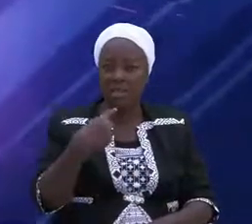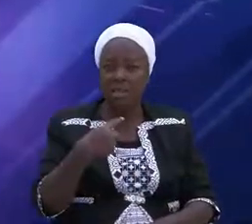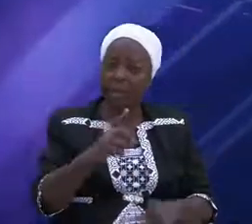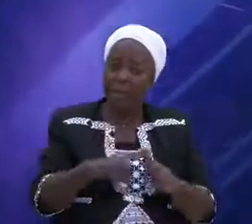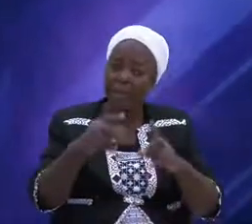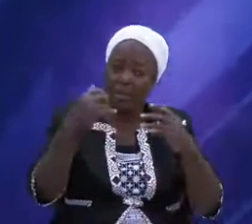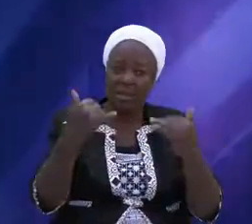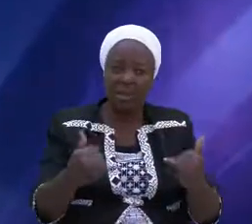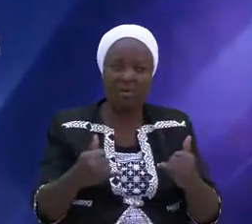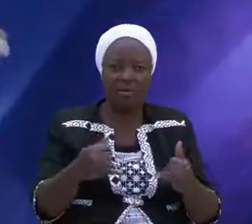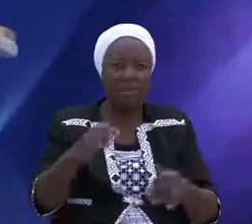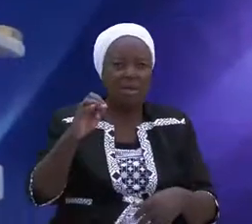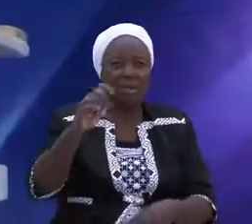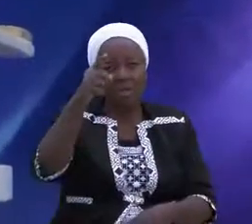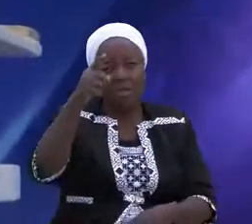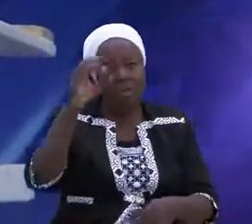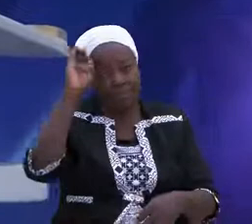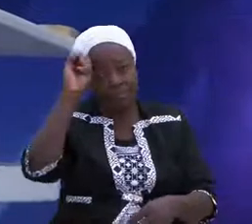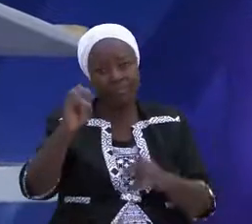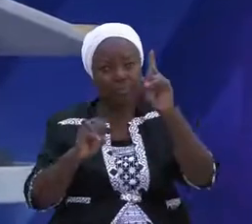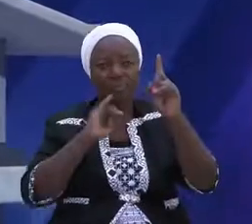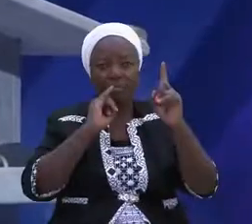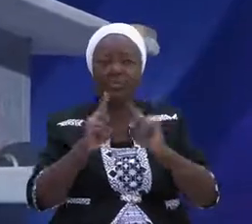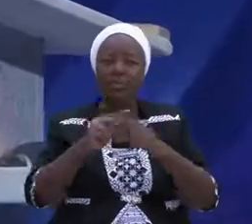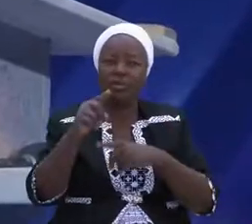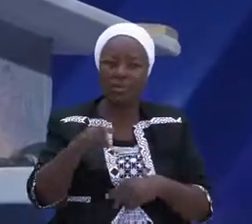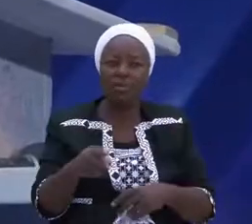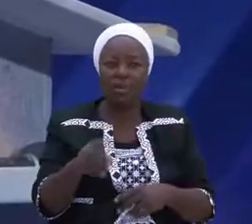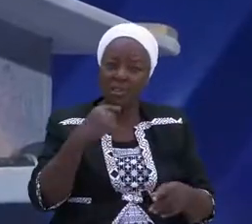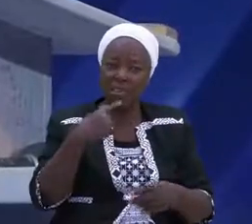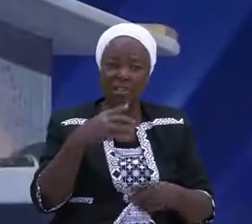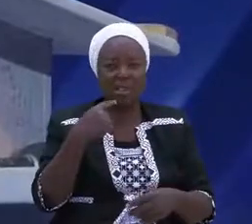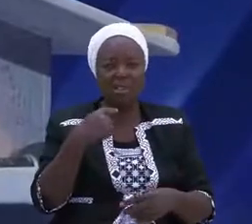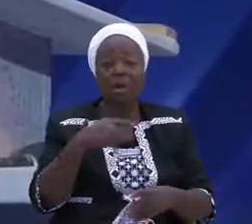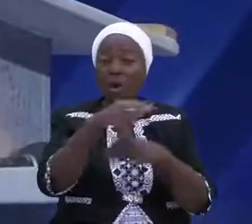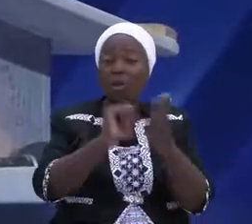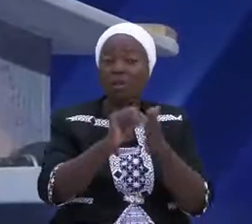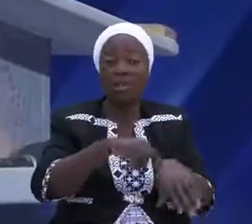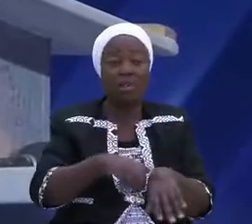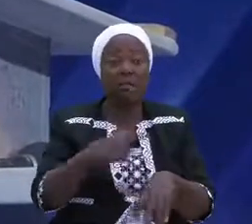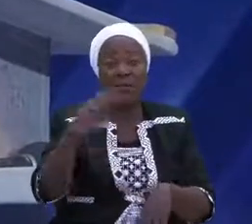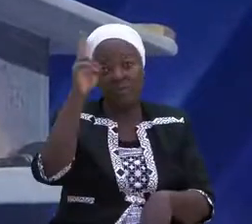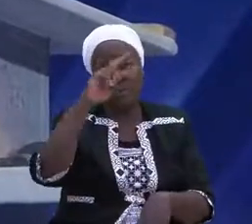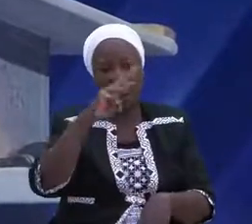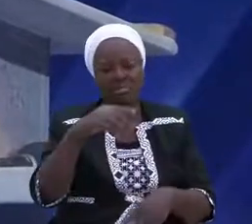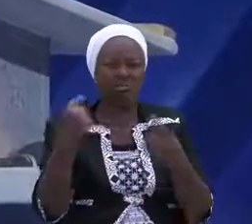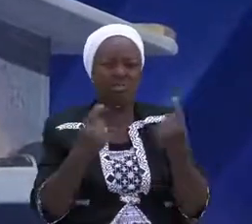maintenant, il te parle, il dit, tout ce temps d'ignorance, de